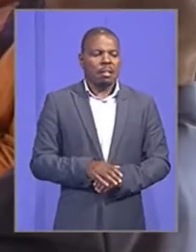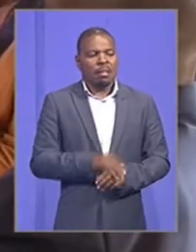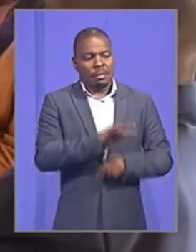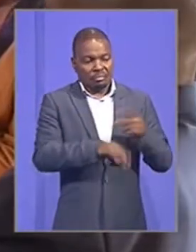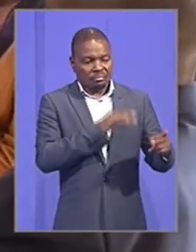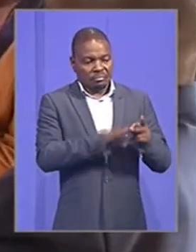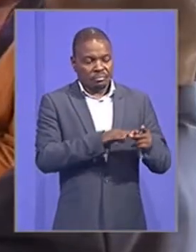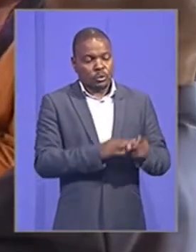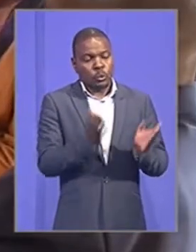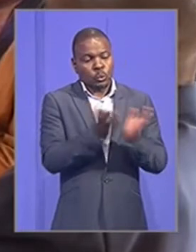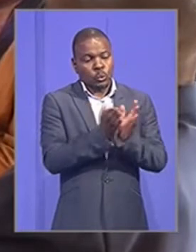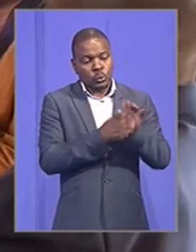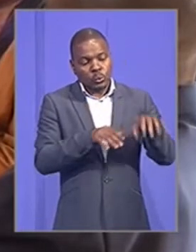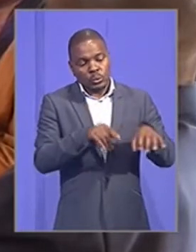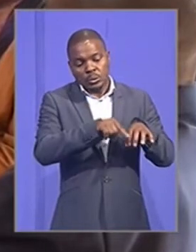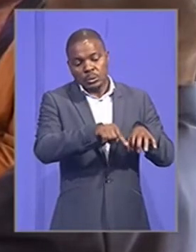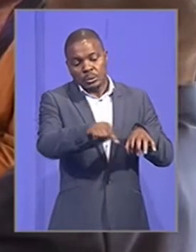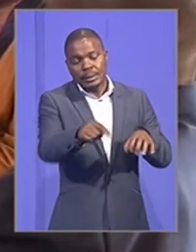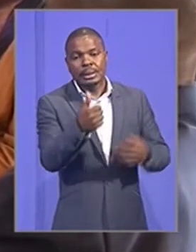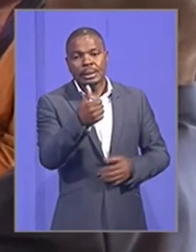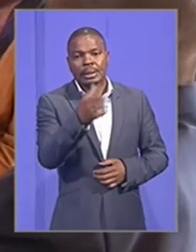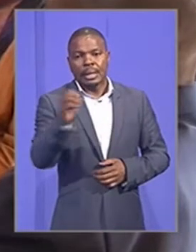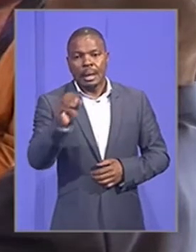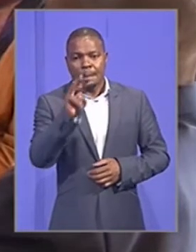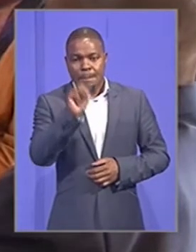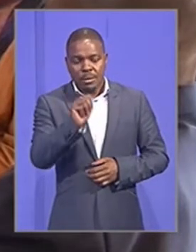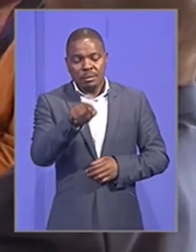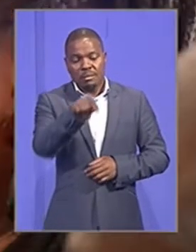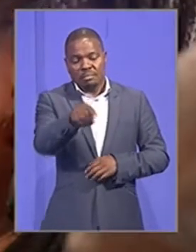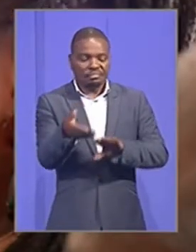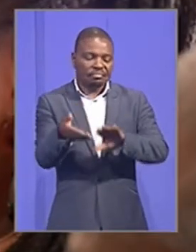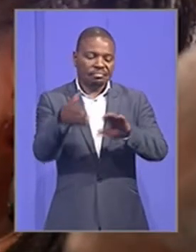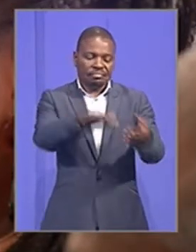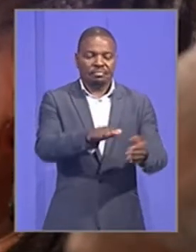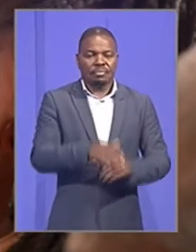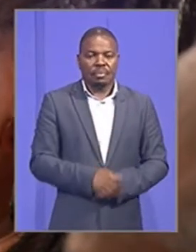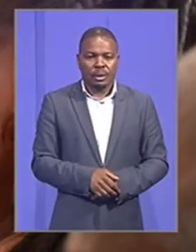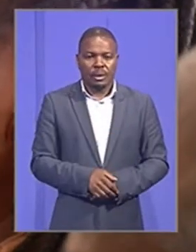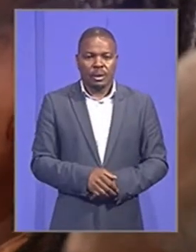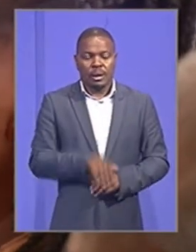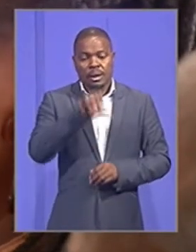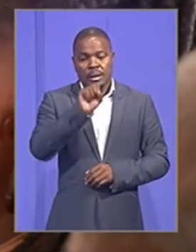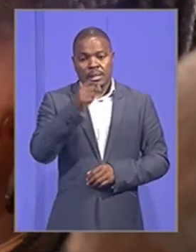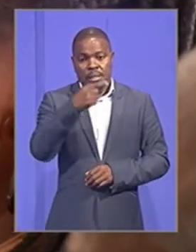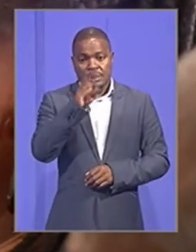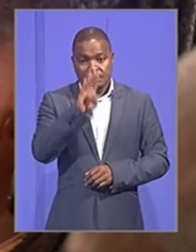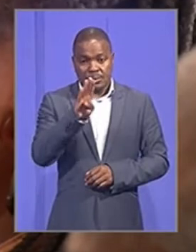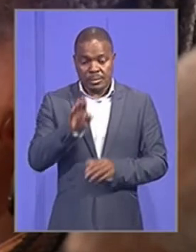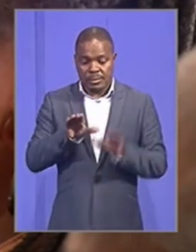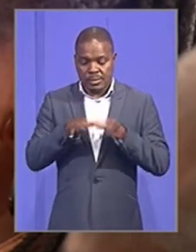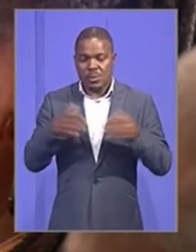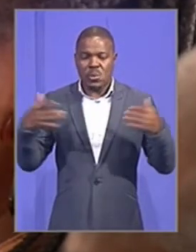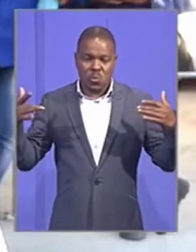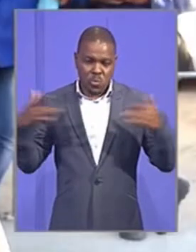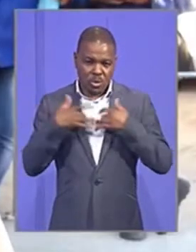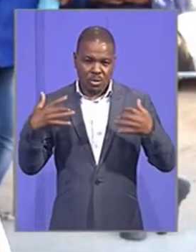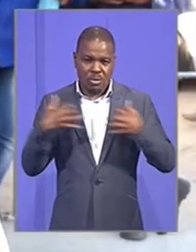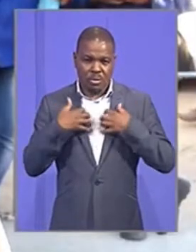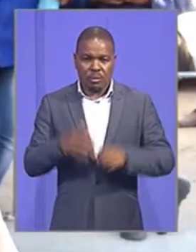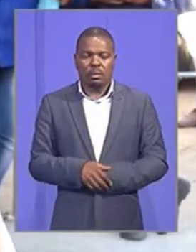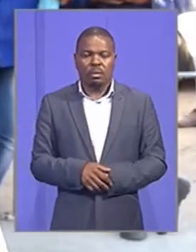bo felletse mitareng tse ka bang 600 fela haufi le sekolo. Lekgotla la tsamaiso ya sekolo SGB le ngongorehile.